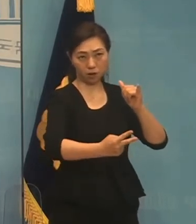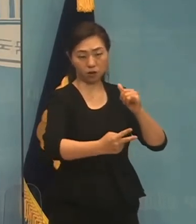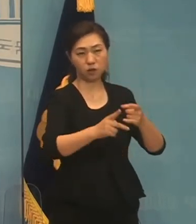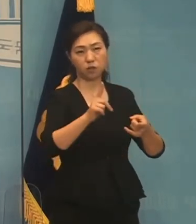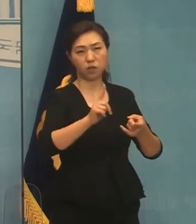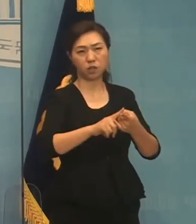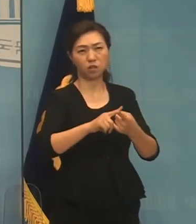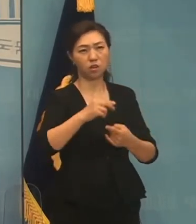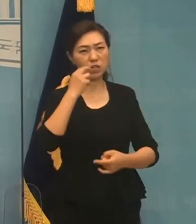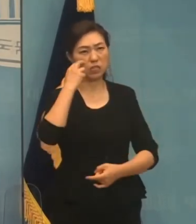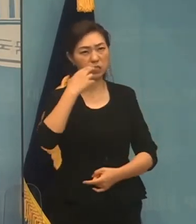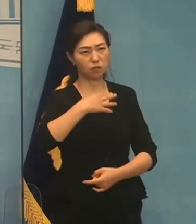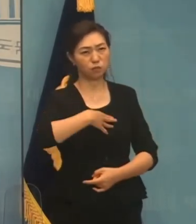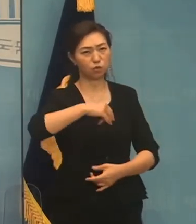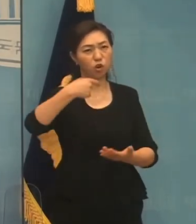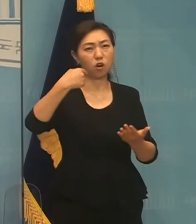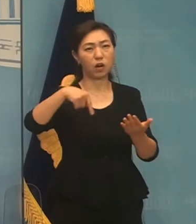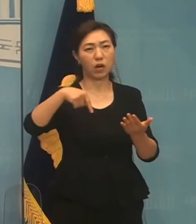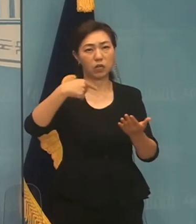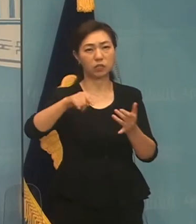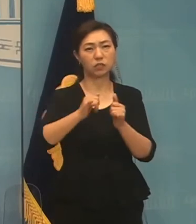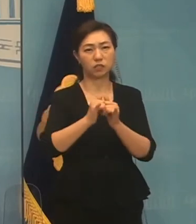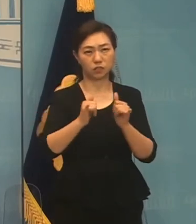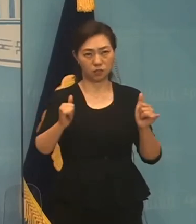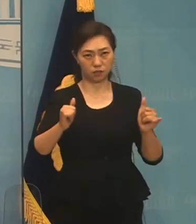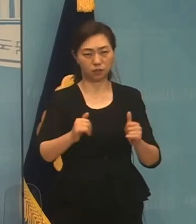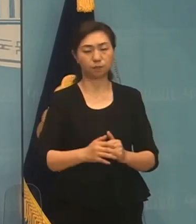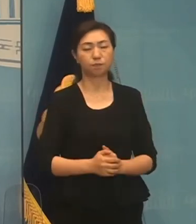의도적으로 가르친 자